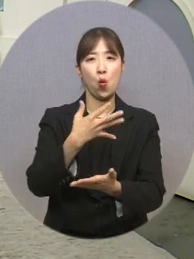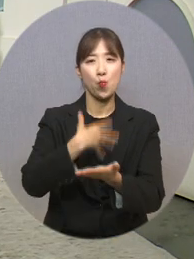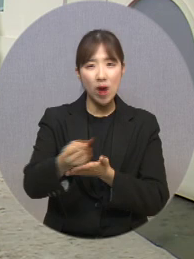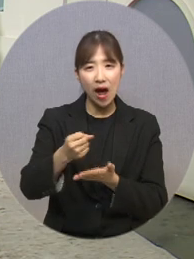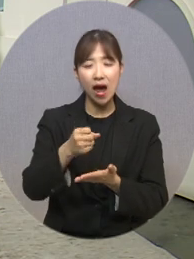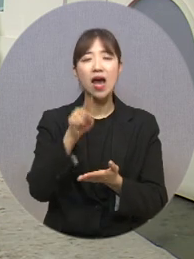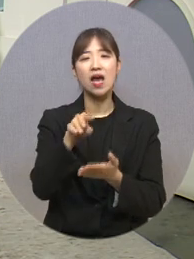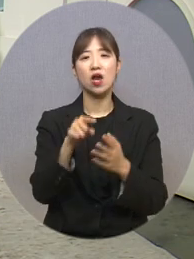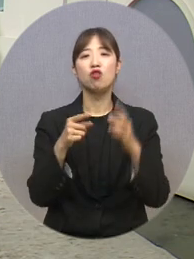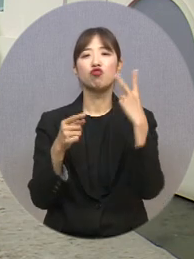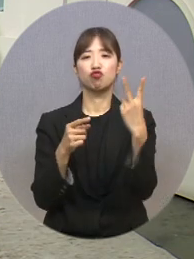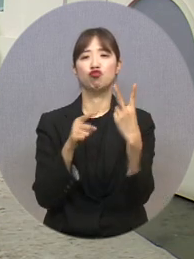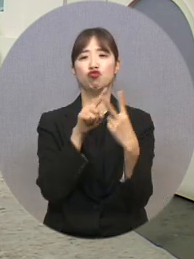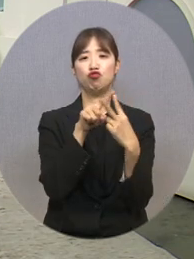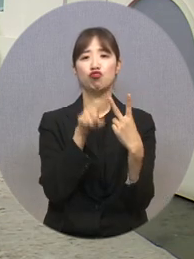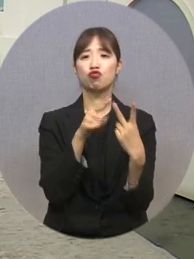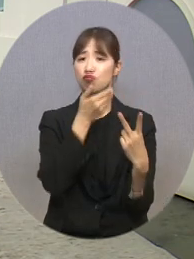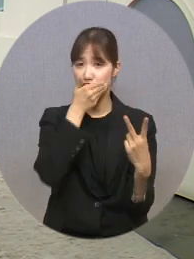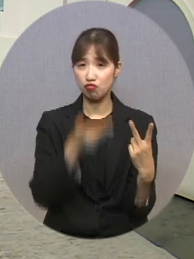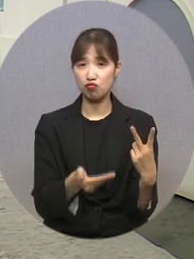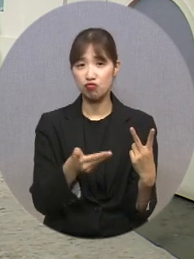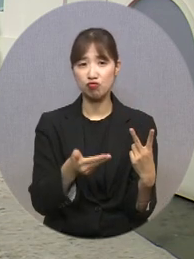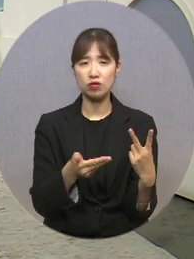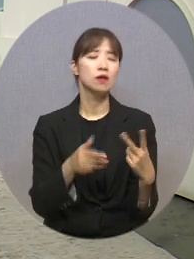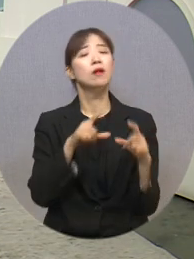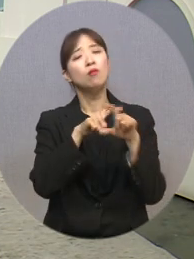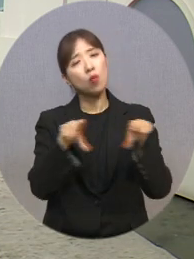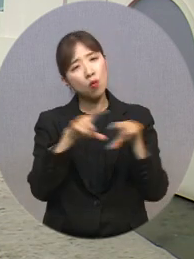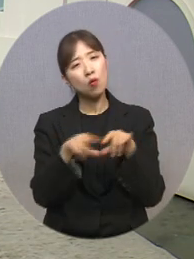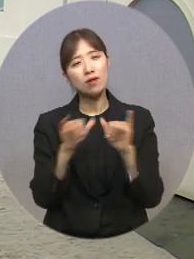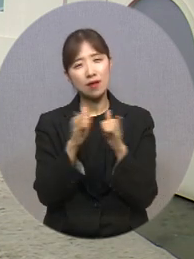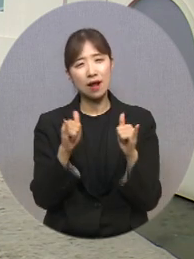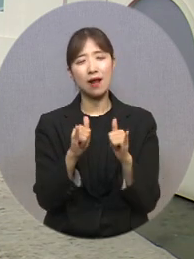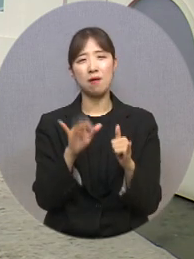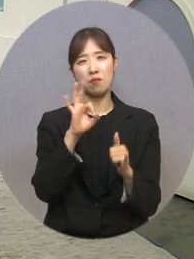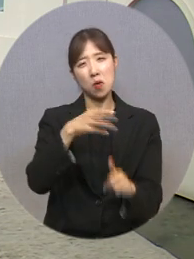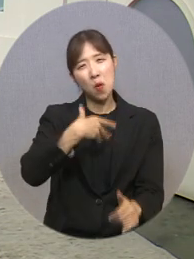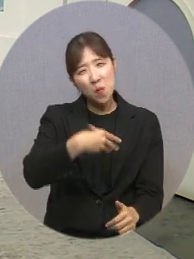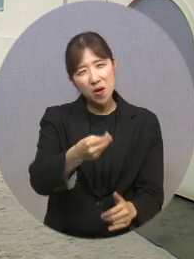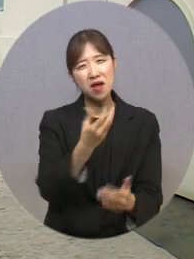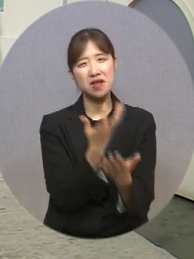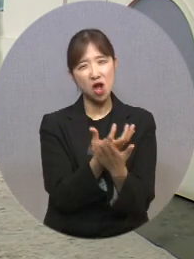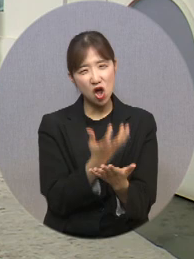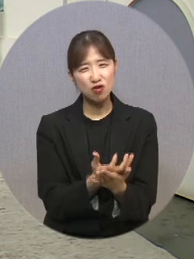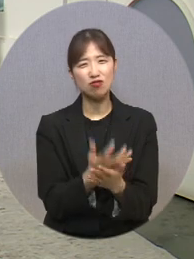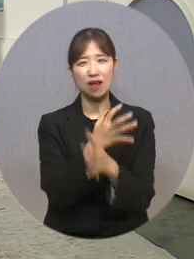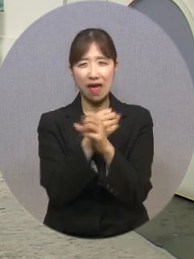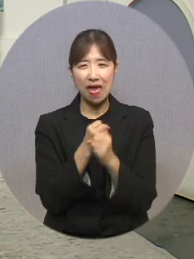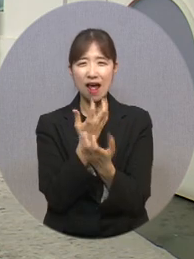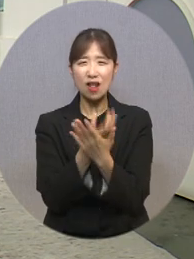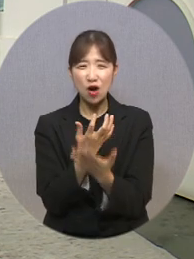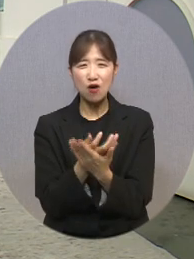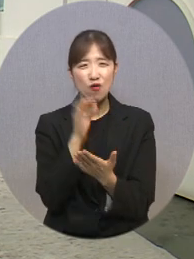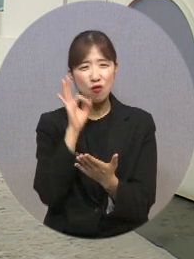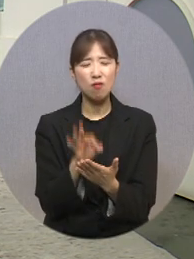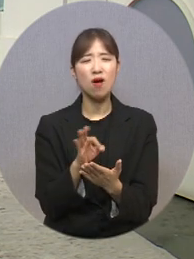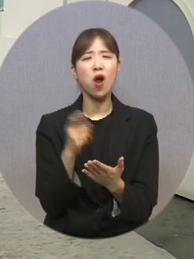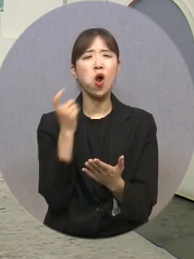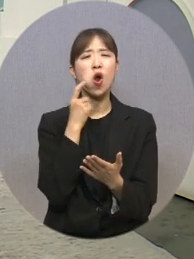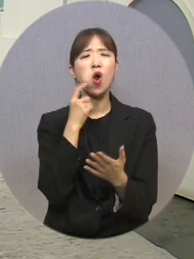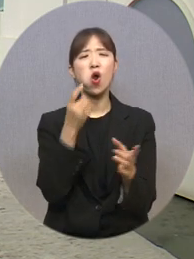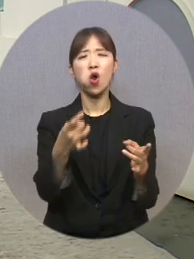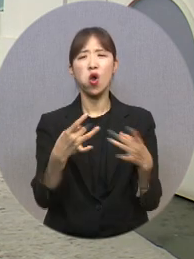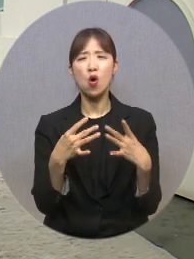개가 항상 있는 겁니다. 우리가 보통 우리가 일반인들이 쓰는 뭐 차용증이나 계약서나 이런 거 보면 이 기망 증거에